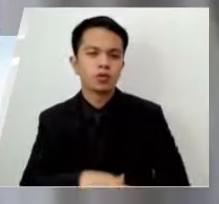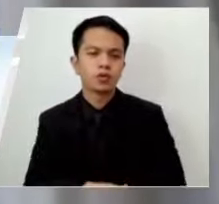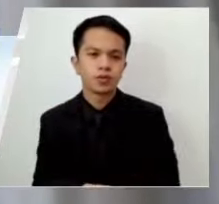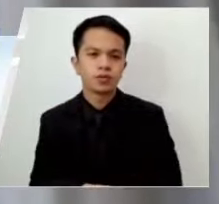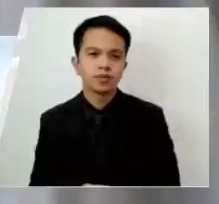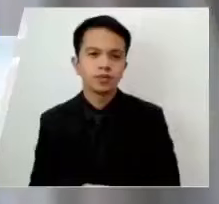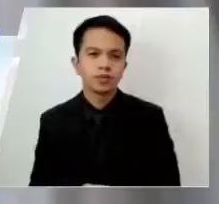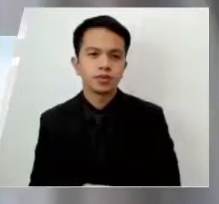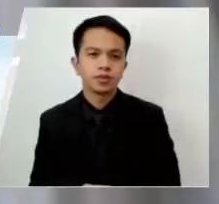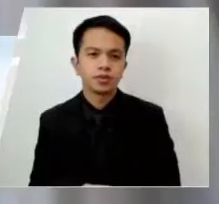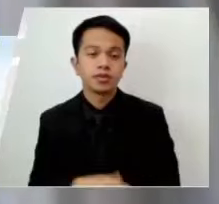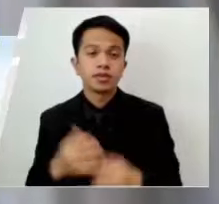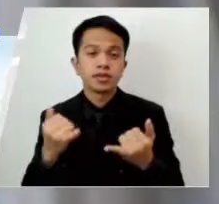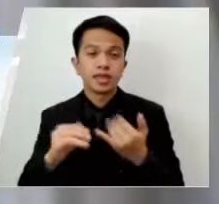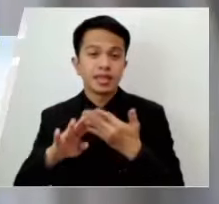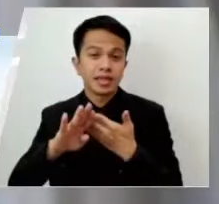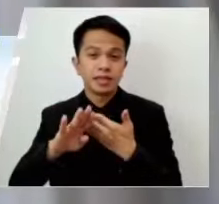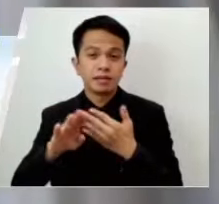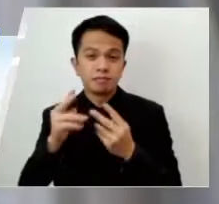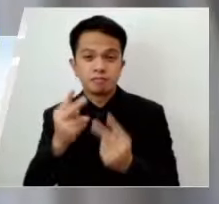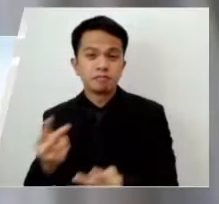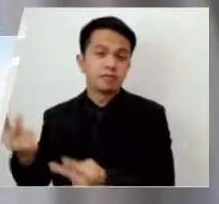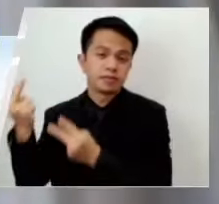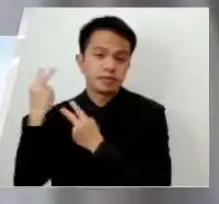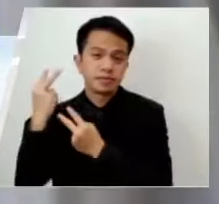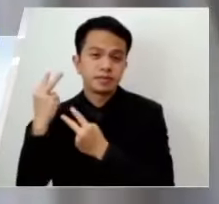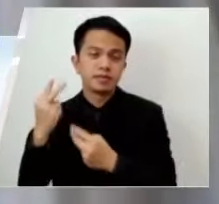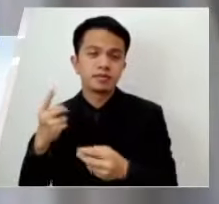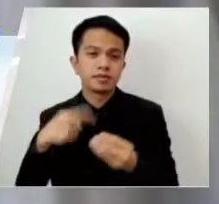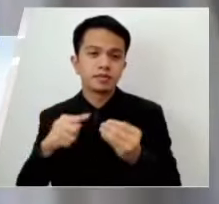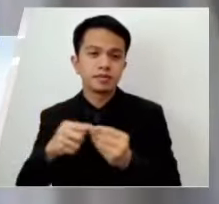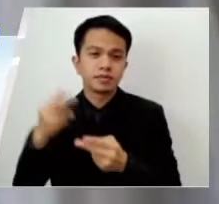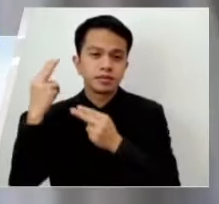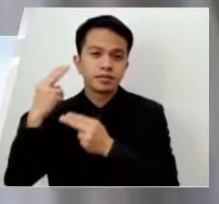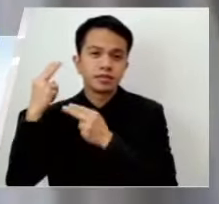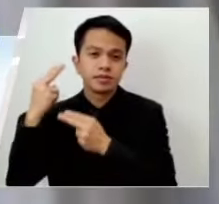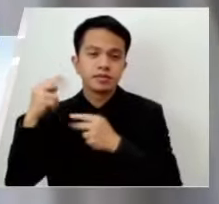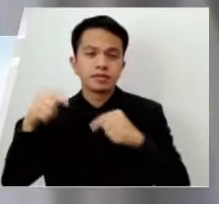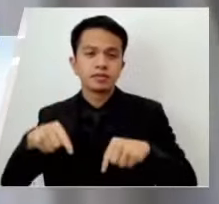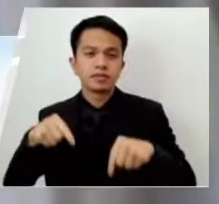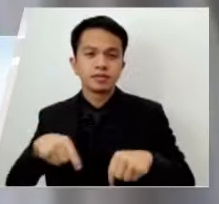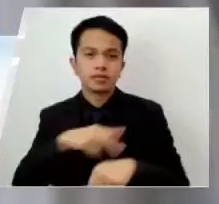Sa pagbabaliktanaw sa kasaysayan ng ating bansa,